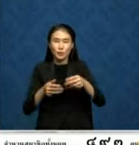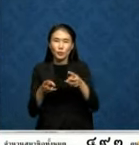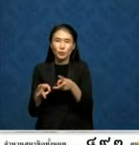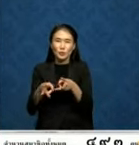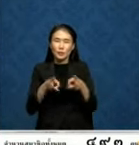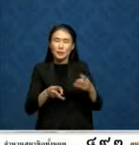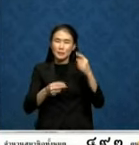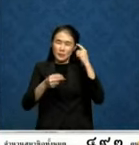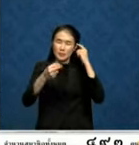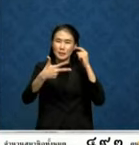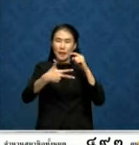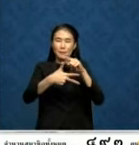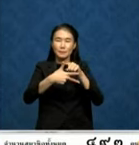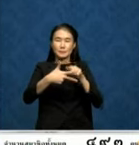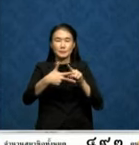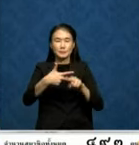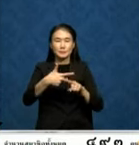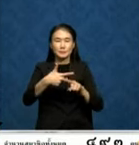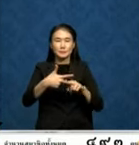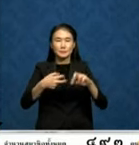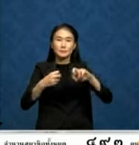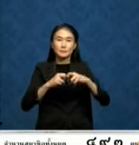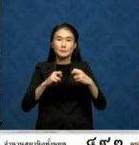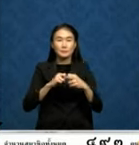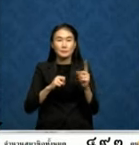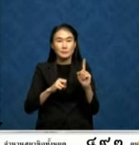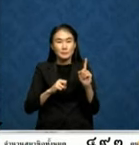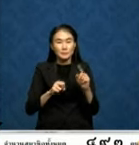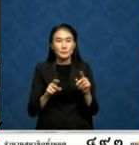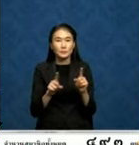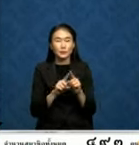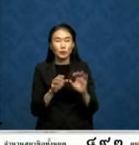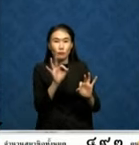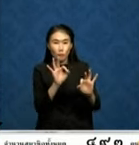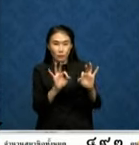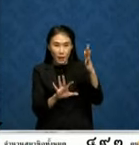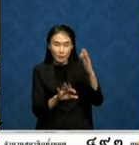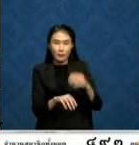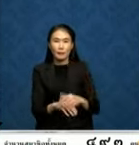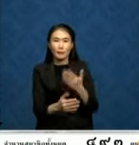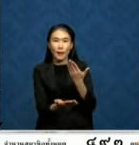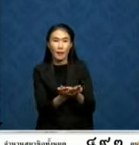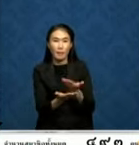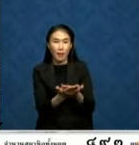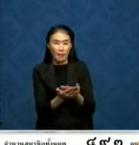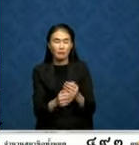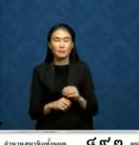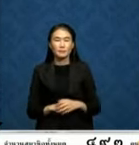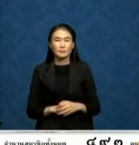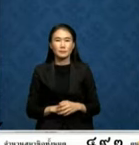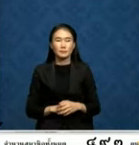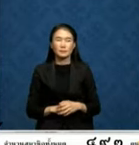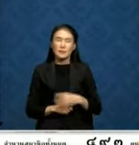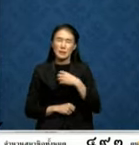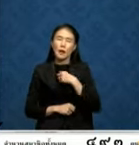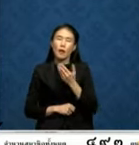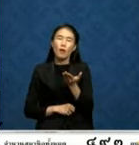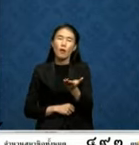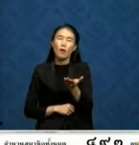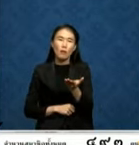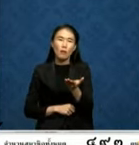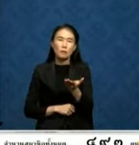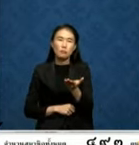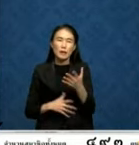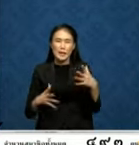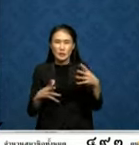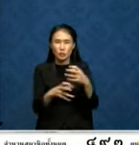การนะครับปัญหาพลังงานแล้วก็ค่าไฟฟ้านะครับอยากให้ท่านช่วย